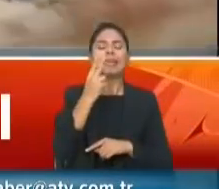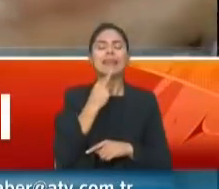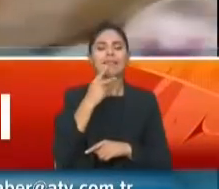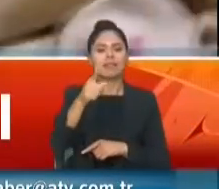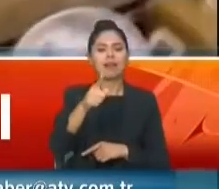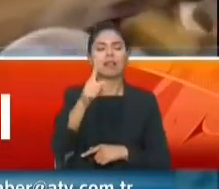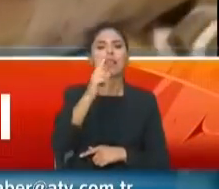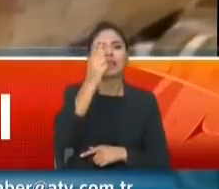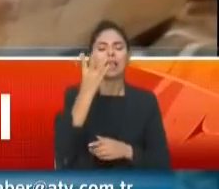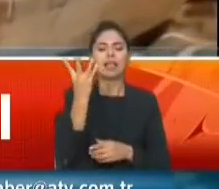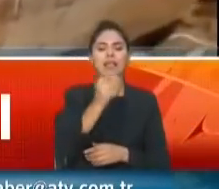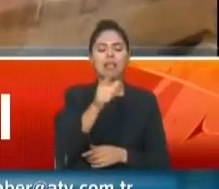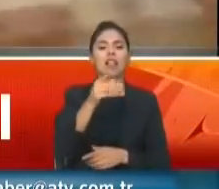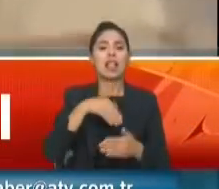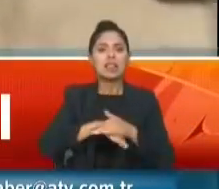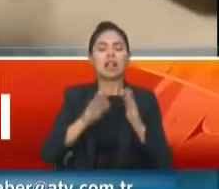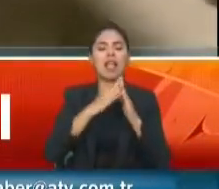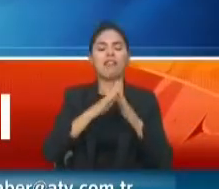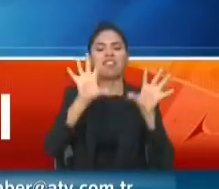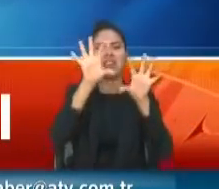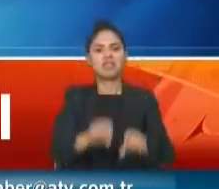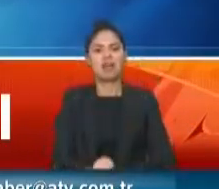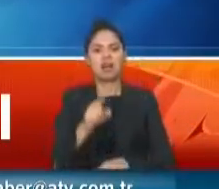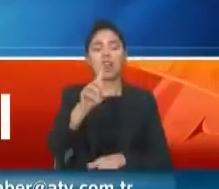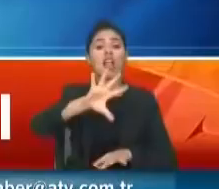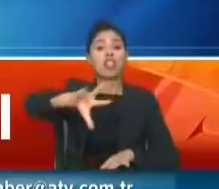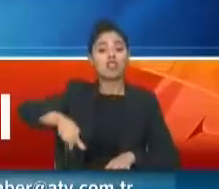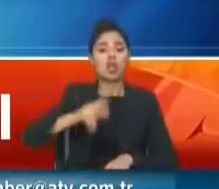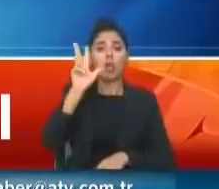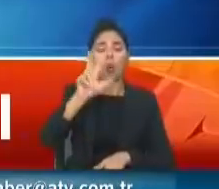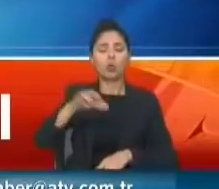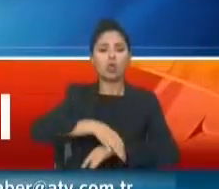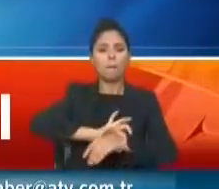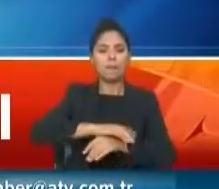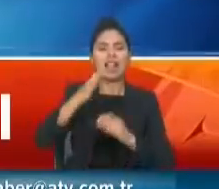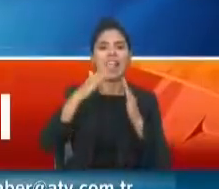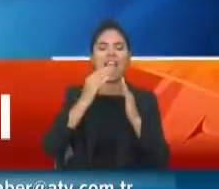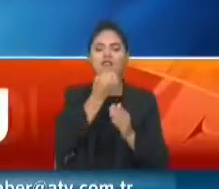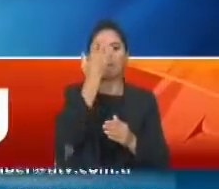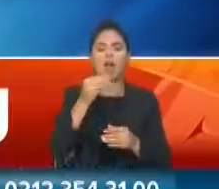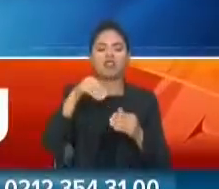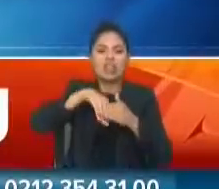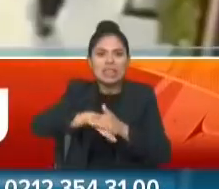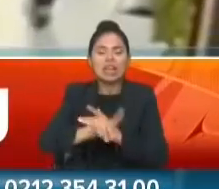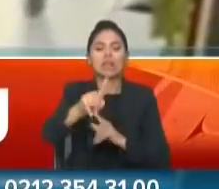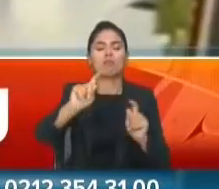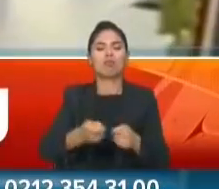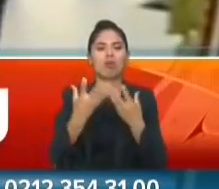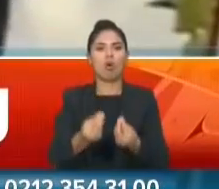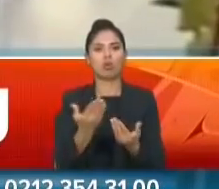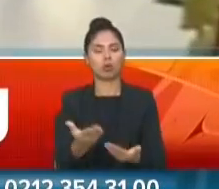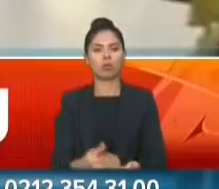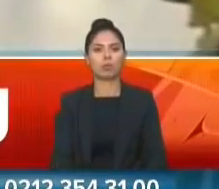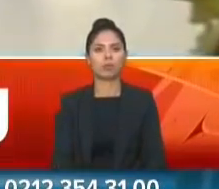7 işbirlikçisi saklandıkları evde yakalandı. Çaldıkları 33 bilezikse evin bahçesinde gömülü bulundu.